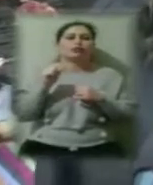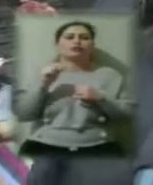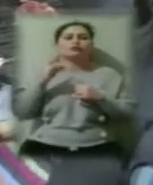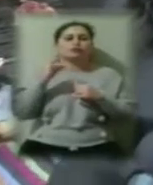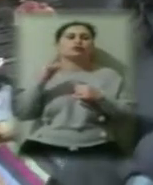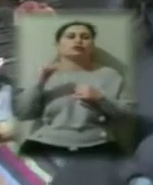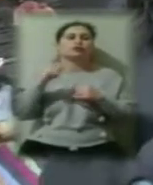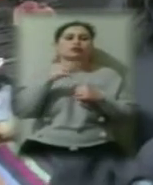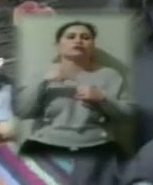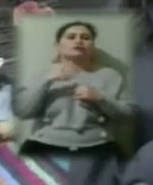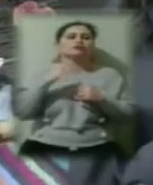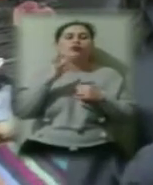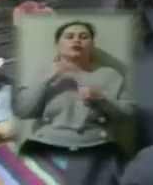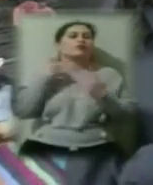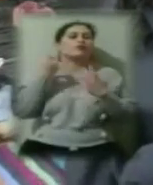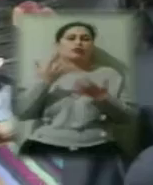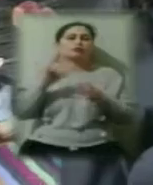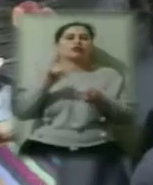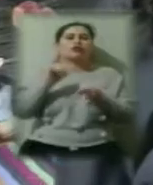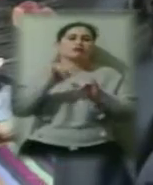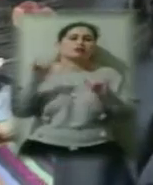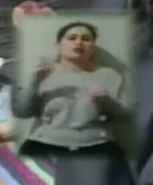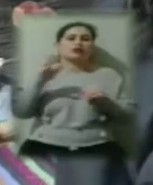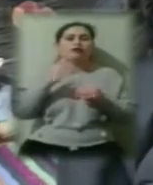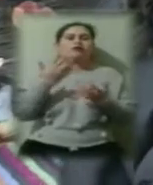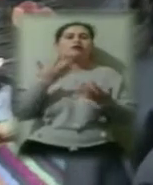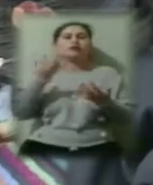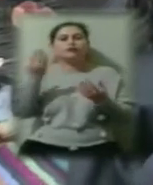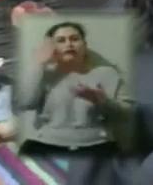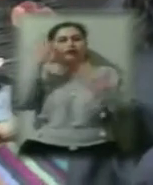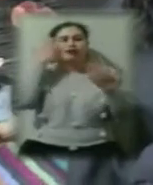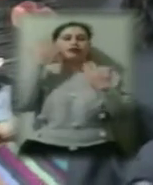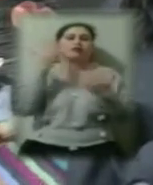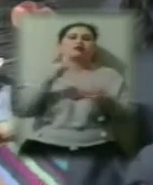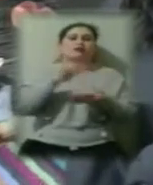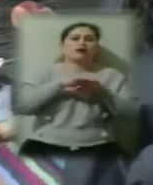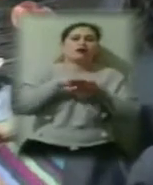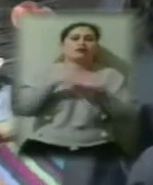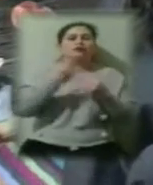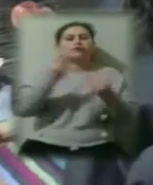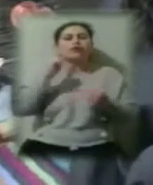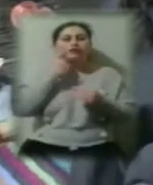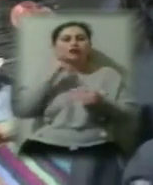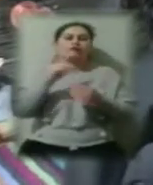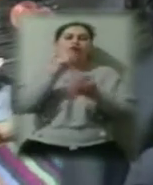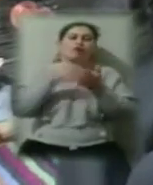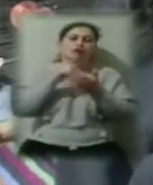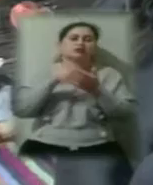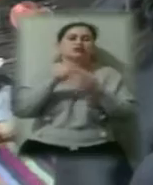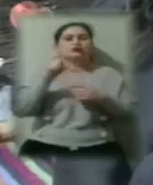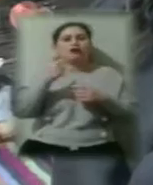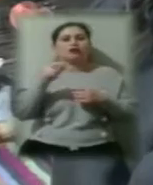Ми просто будемо розважати народ, тобто підходити до них, роздавати цукерки, задавати різноманітні запитання, загадки.